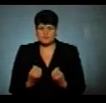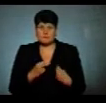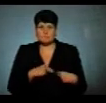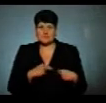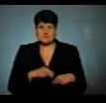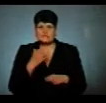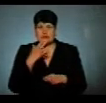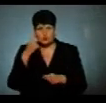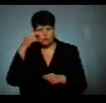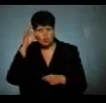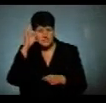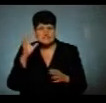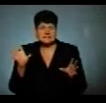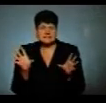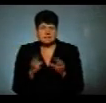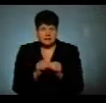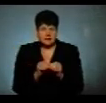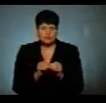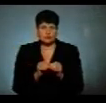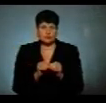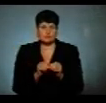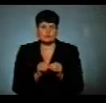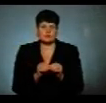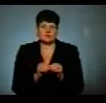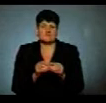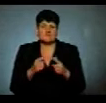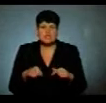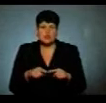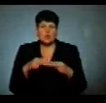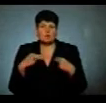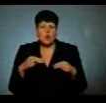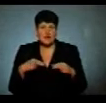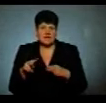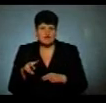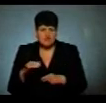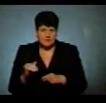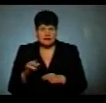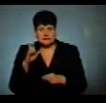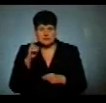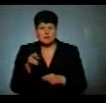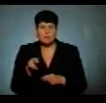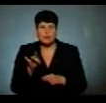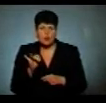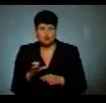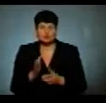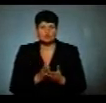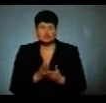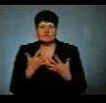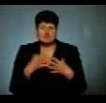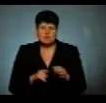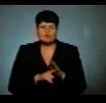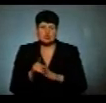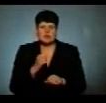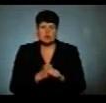працівники Національної поліції спільно з муніципальною інспекцією, спільно з відділом торгівлі, з Держпродспоживслужбою вже почали